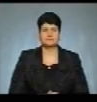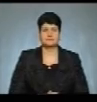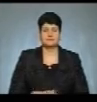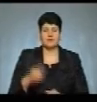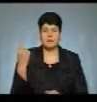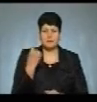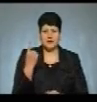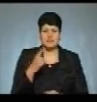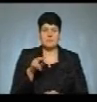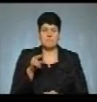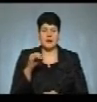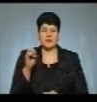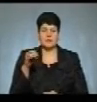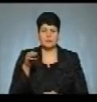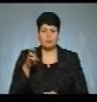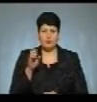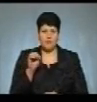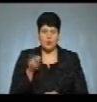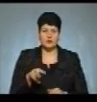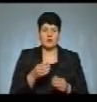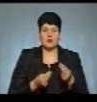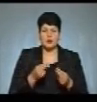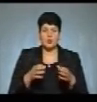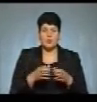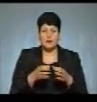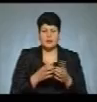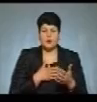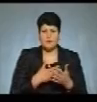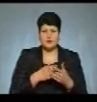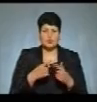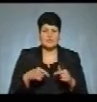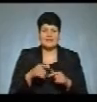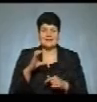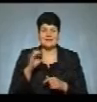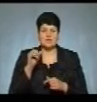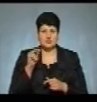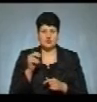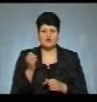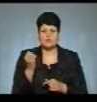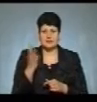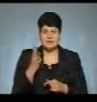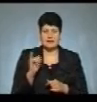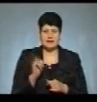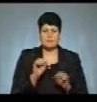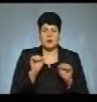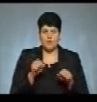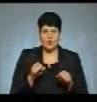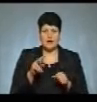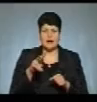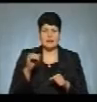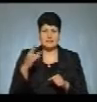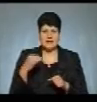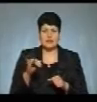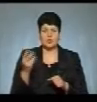Першими у пейнтбол грають команди громадської організації «Січ-14» та правового ліцею другої